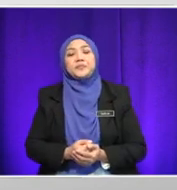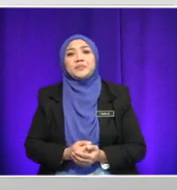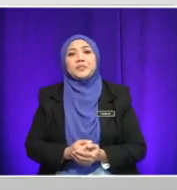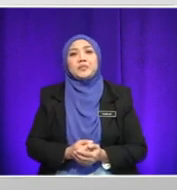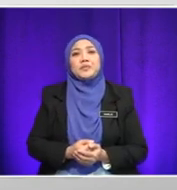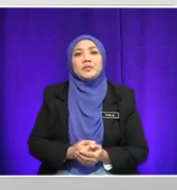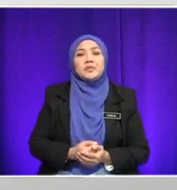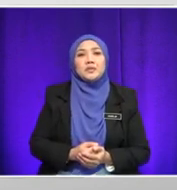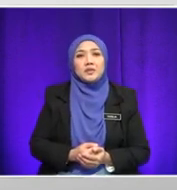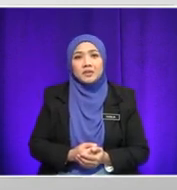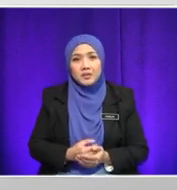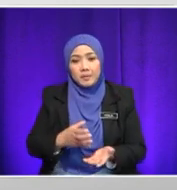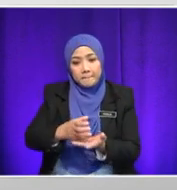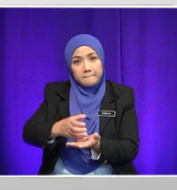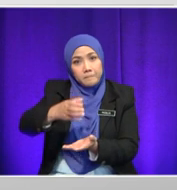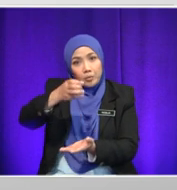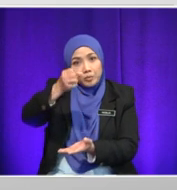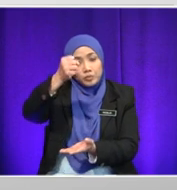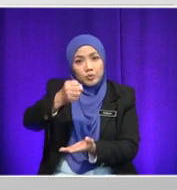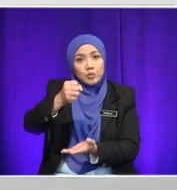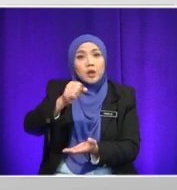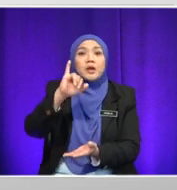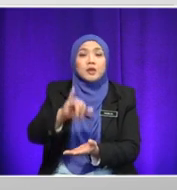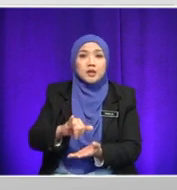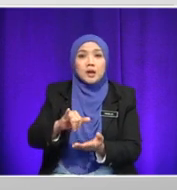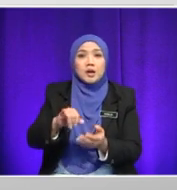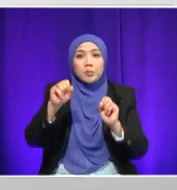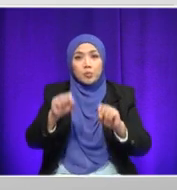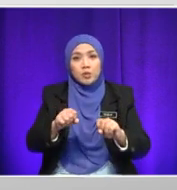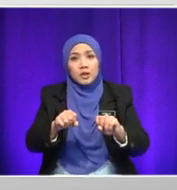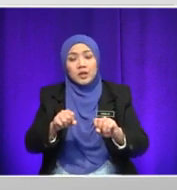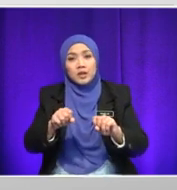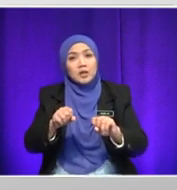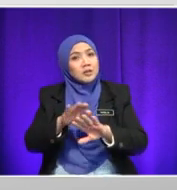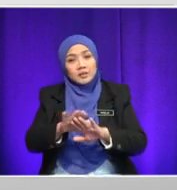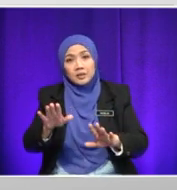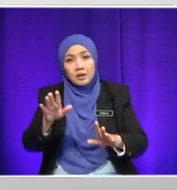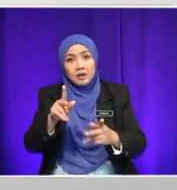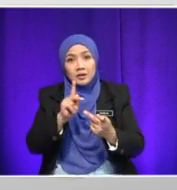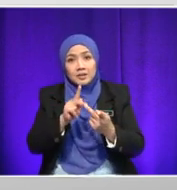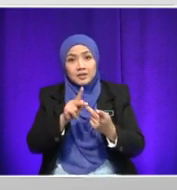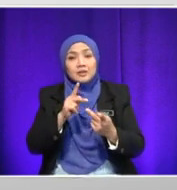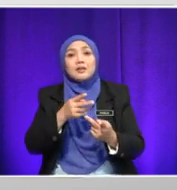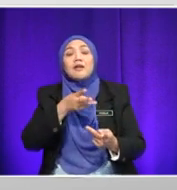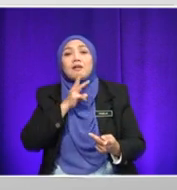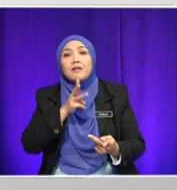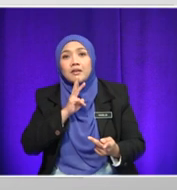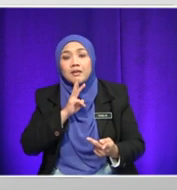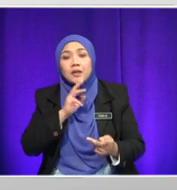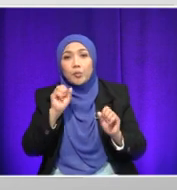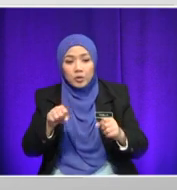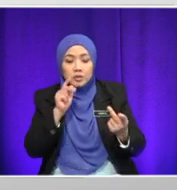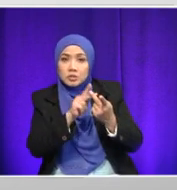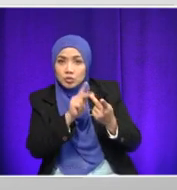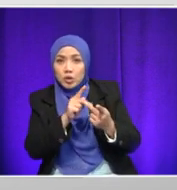seperti balang botol yang bersifat kalis air amat sesuai untuk gubahan bahasa gubahan basah Iya